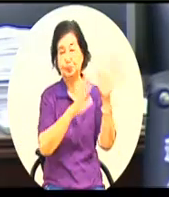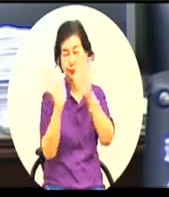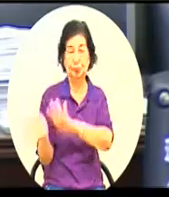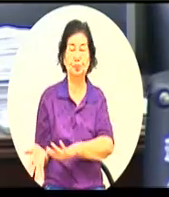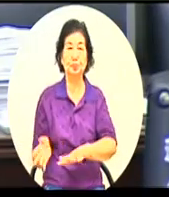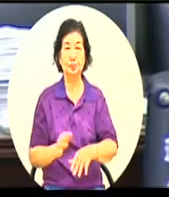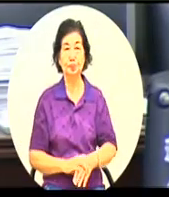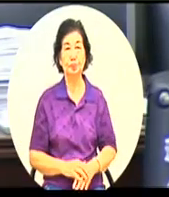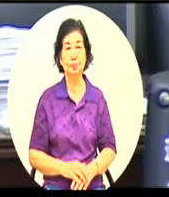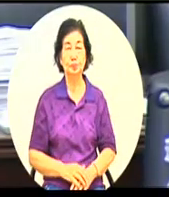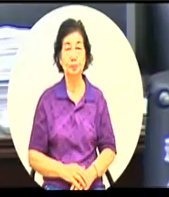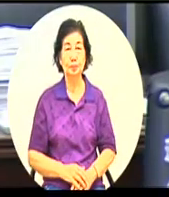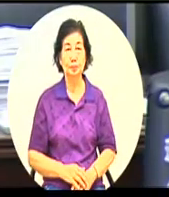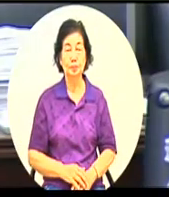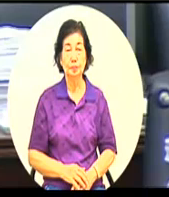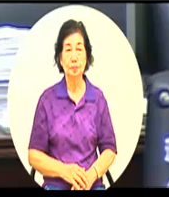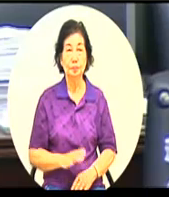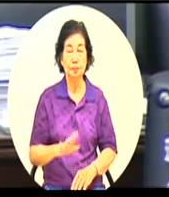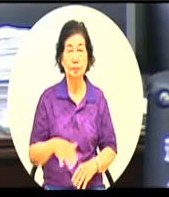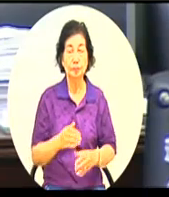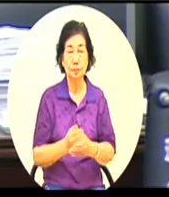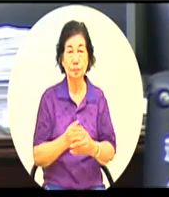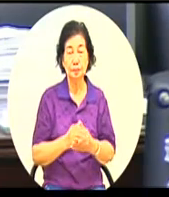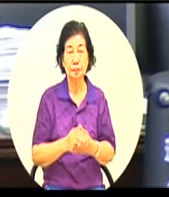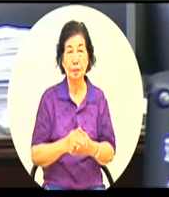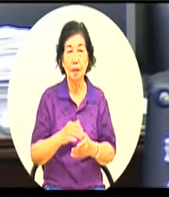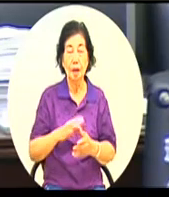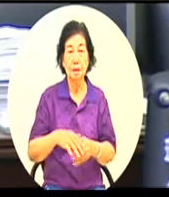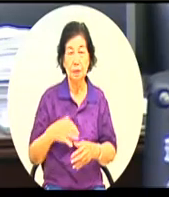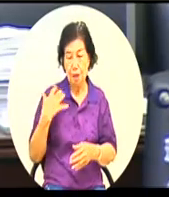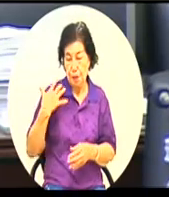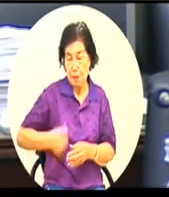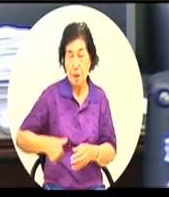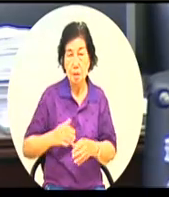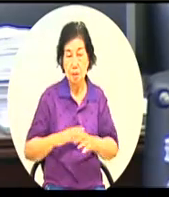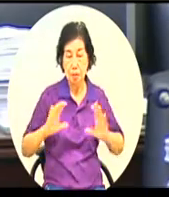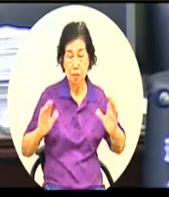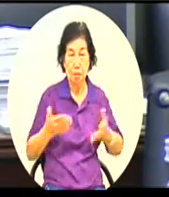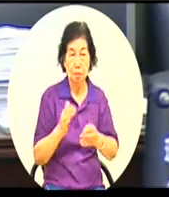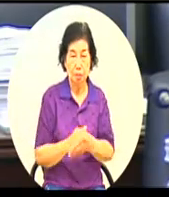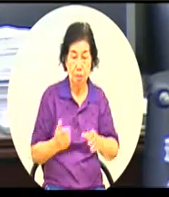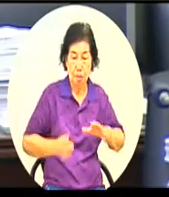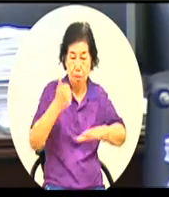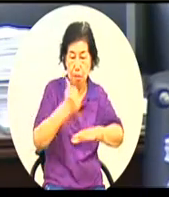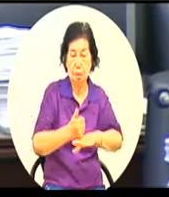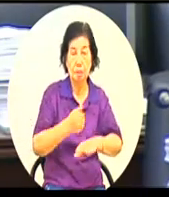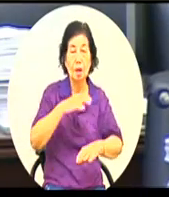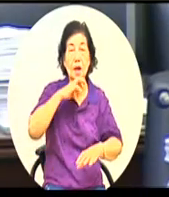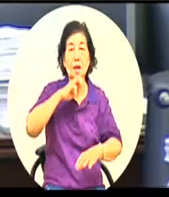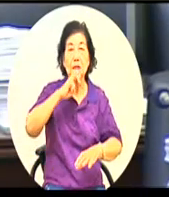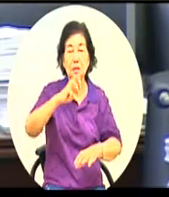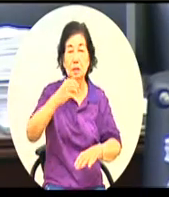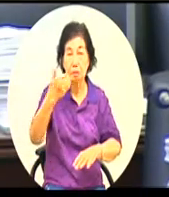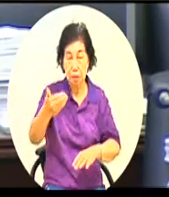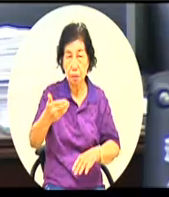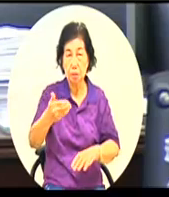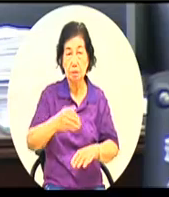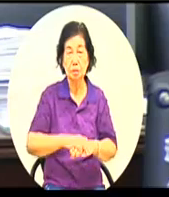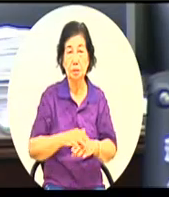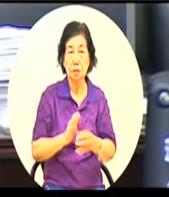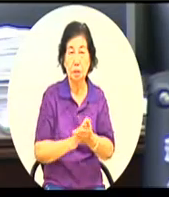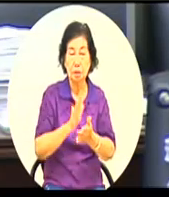你啊看卖，拄啊当选39岁，会化国总统，退休法案不追溯既